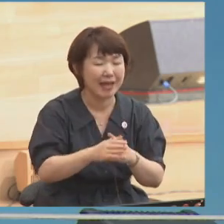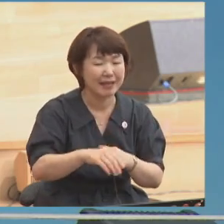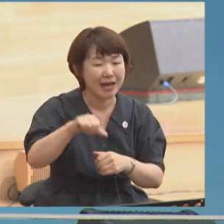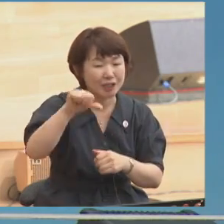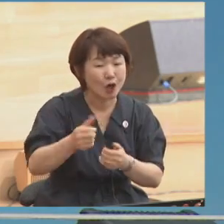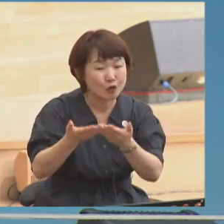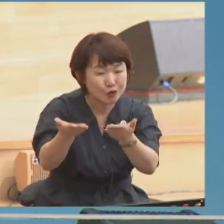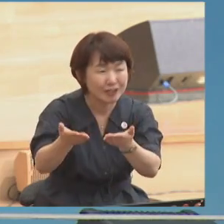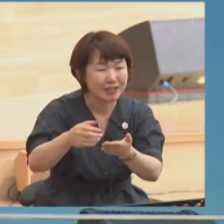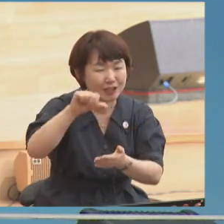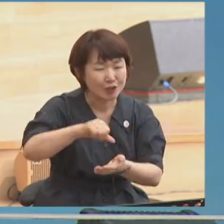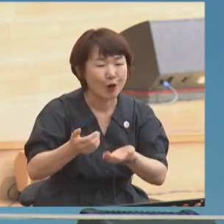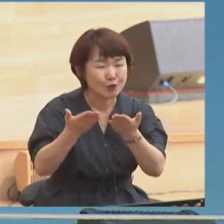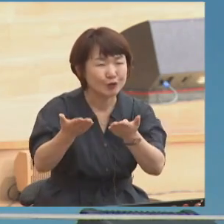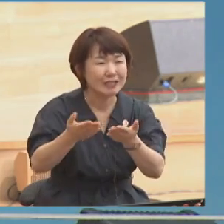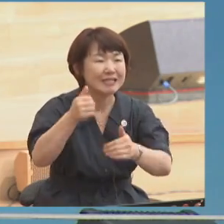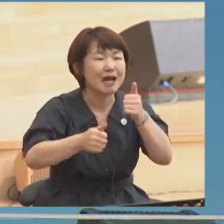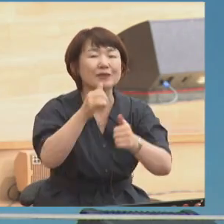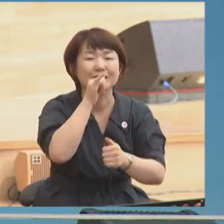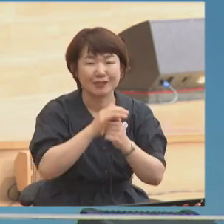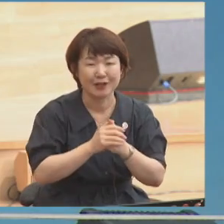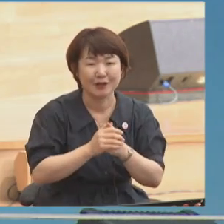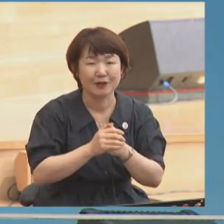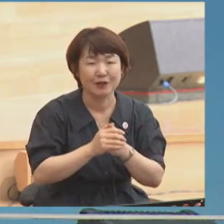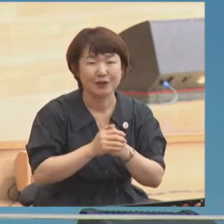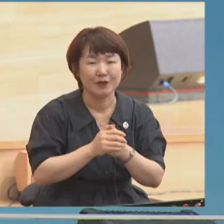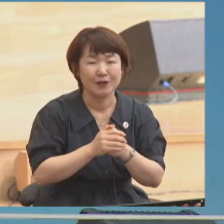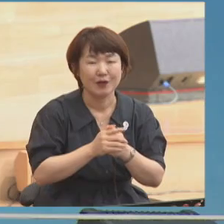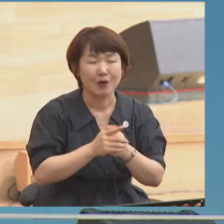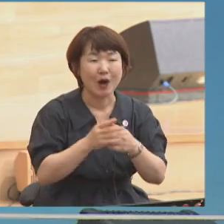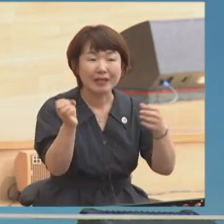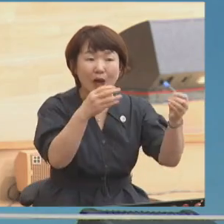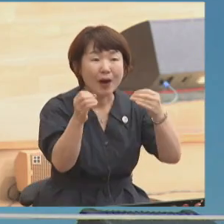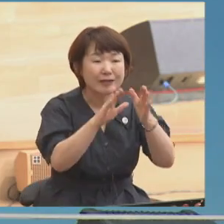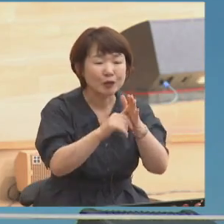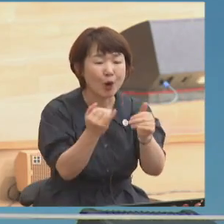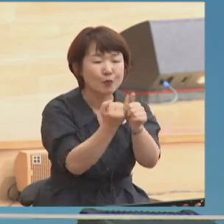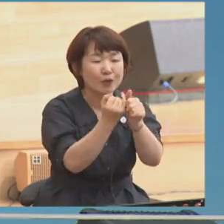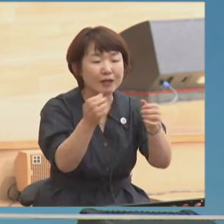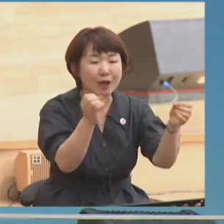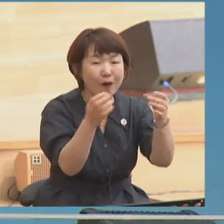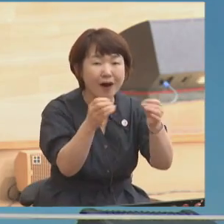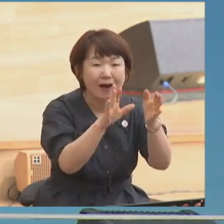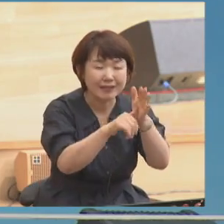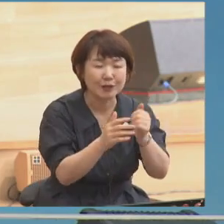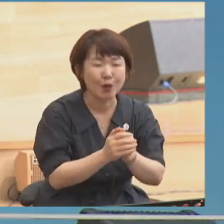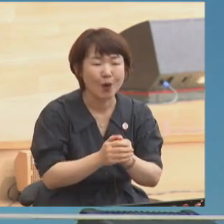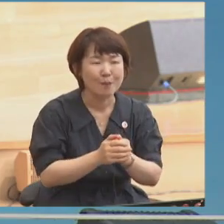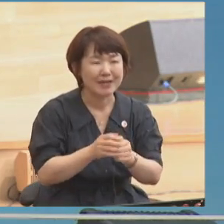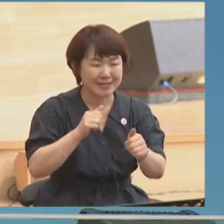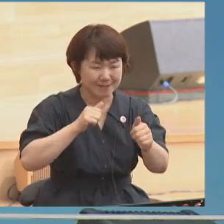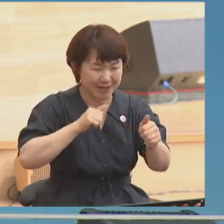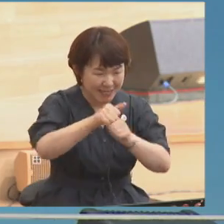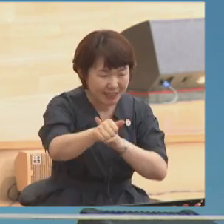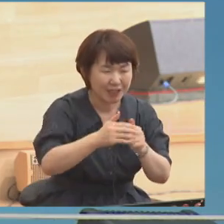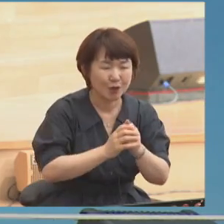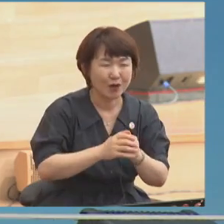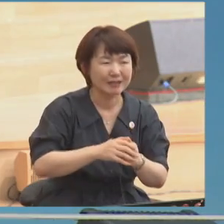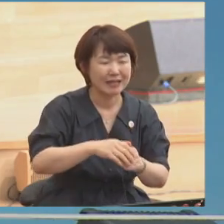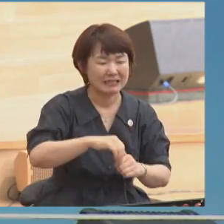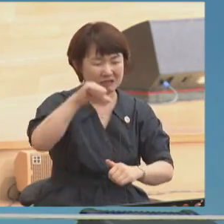저주는 승부가 있다는 걸 아십니까? 대화도, 부부간의 대화도 이기는 대화가 있고 지는 대화가